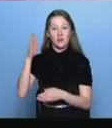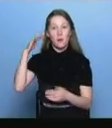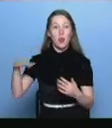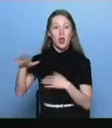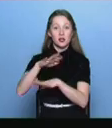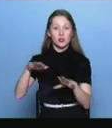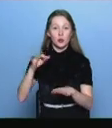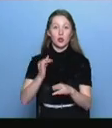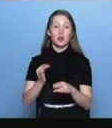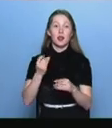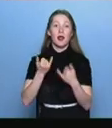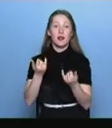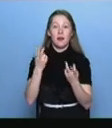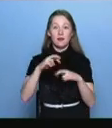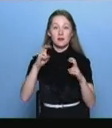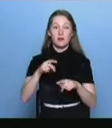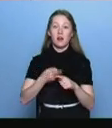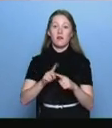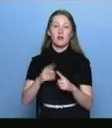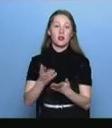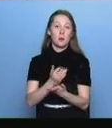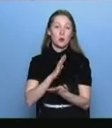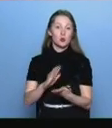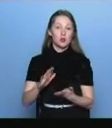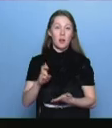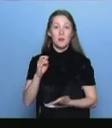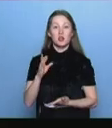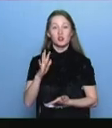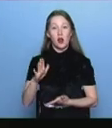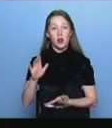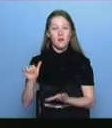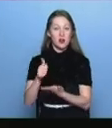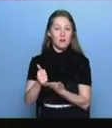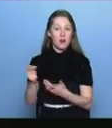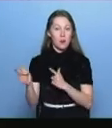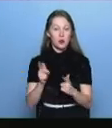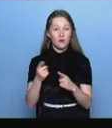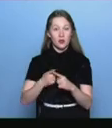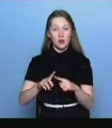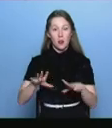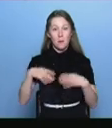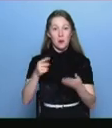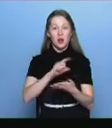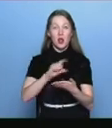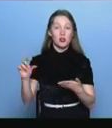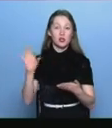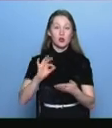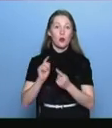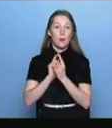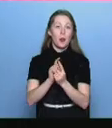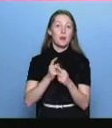до расследования это дело так и не дошло. Александр Бричалов дал поручение подготовить предложение по усилению мер для борьбы с